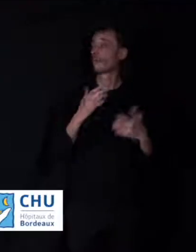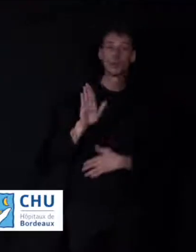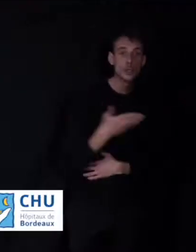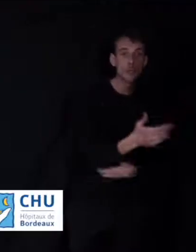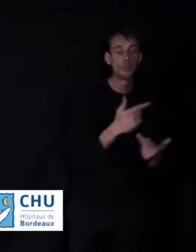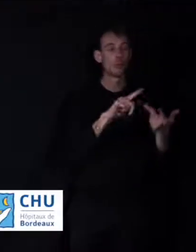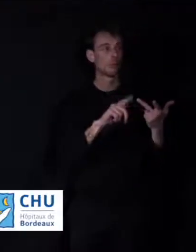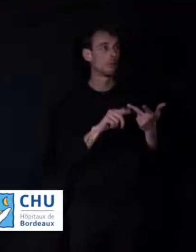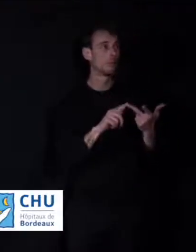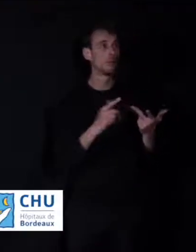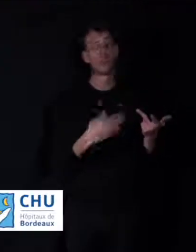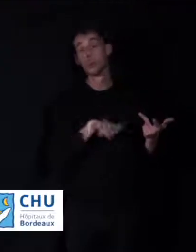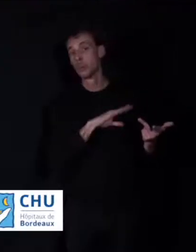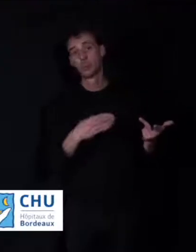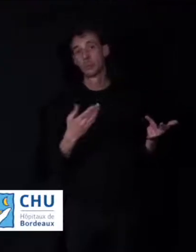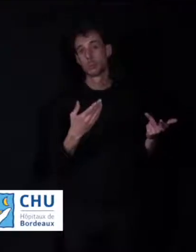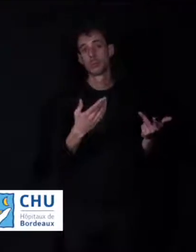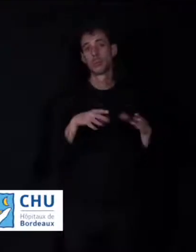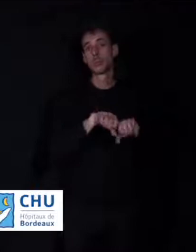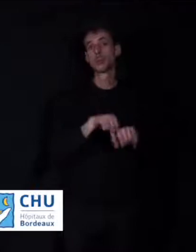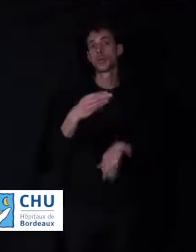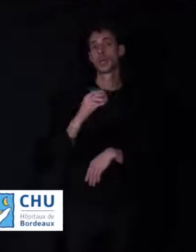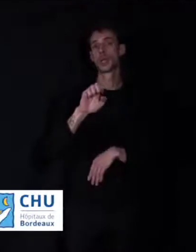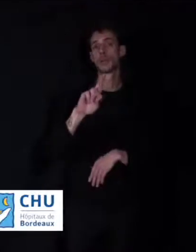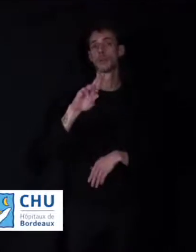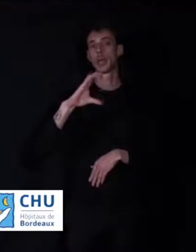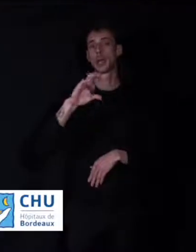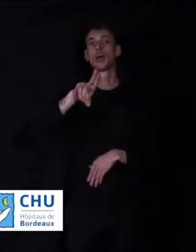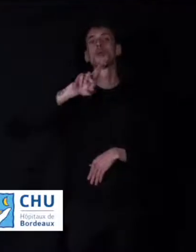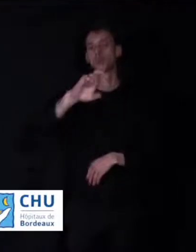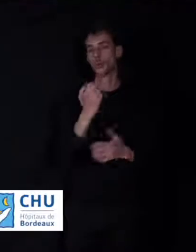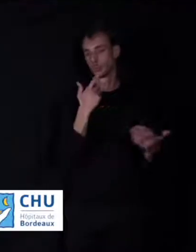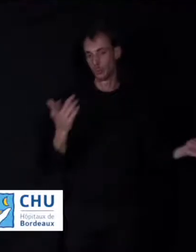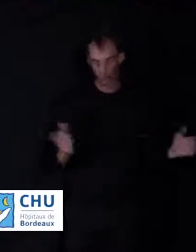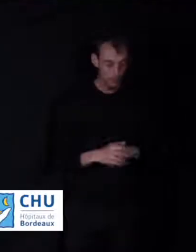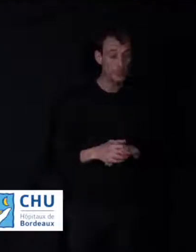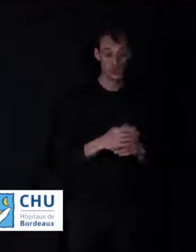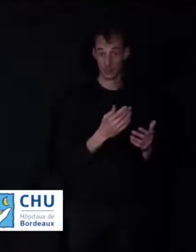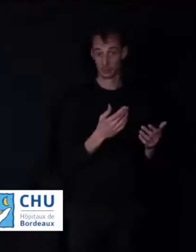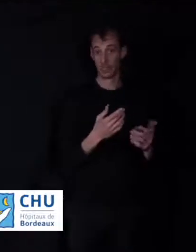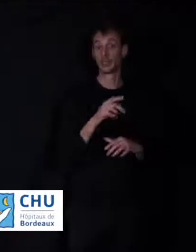la sphère. Et 5% de cet aluminium va passer dans la circulation sanguine.